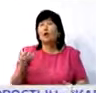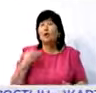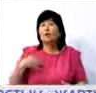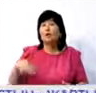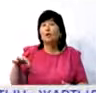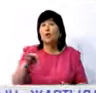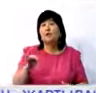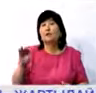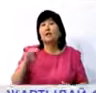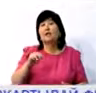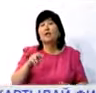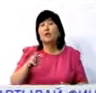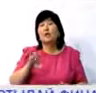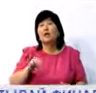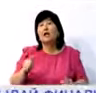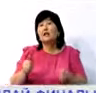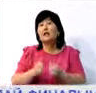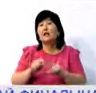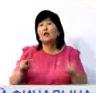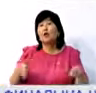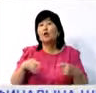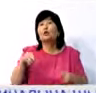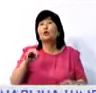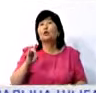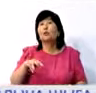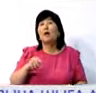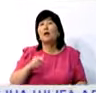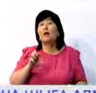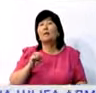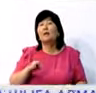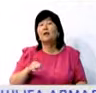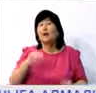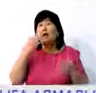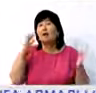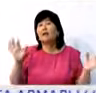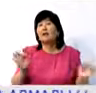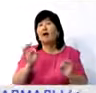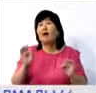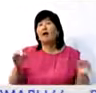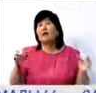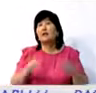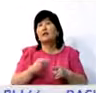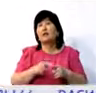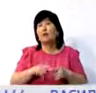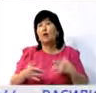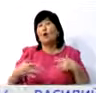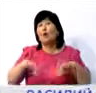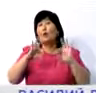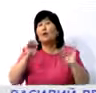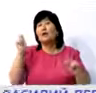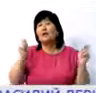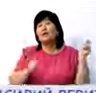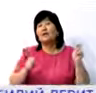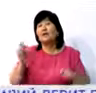облыстық филармониясының жанынан құрылған Тұрмағамбет атындағы халық аспаптар оркестрі бұл өнер фестиваліне